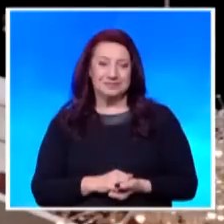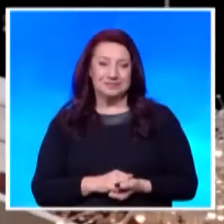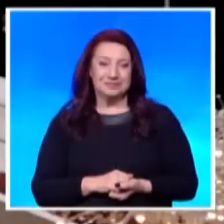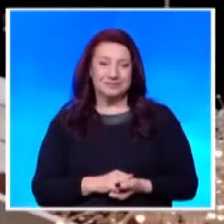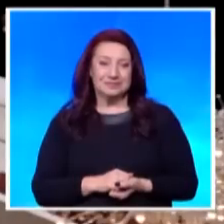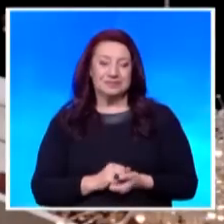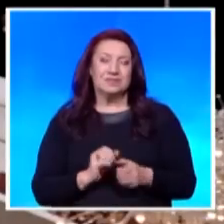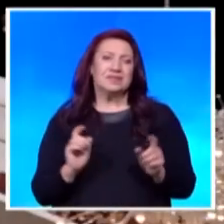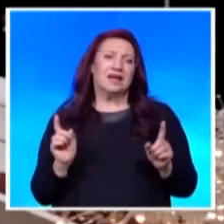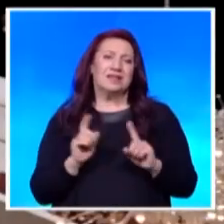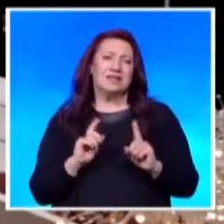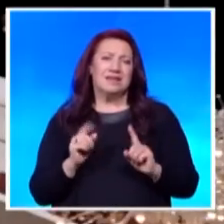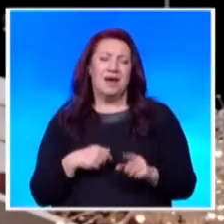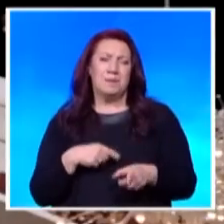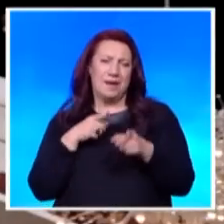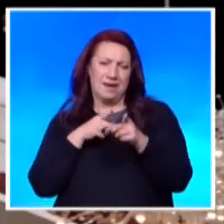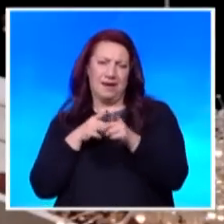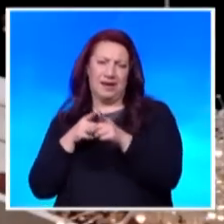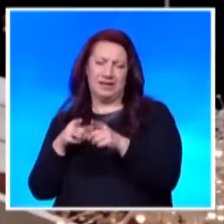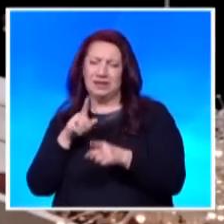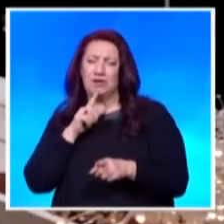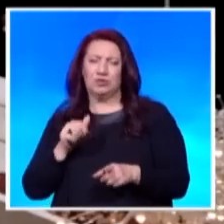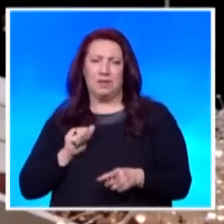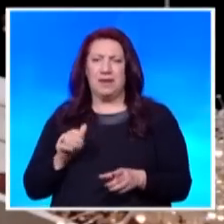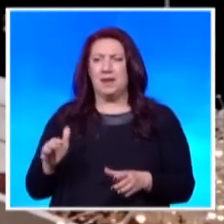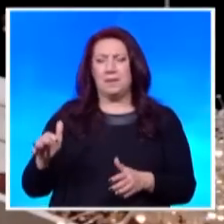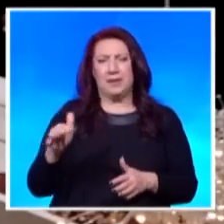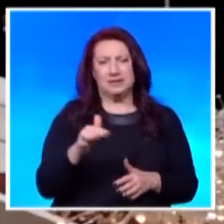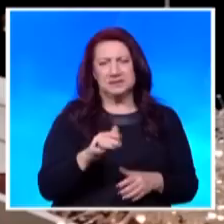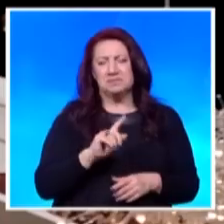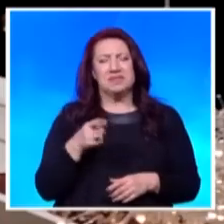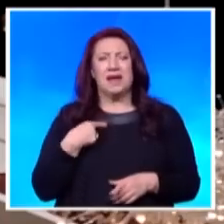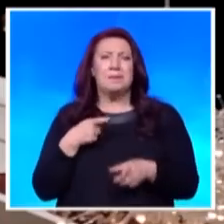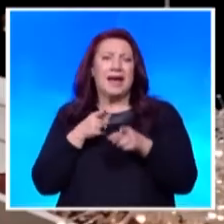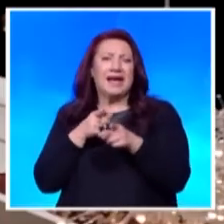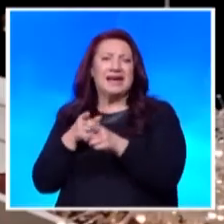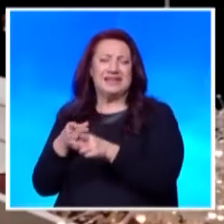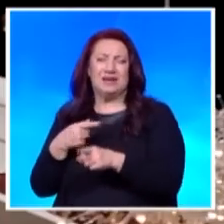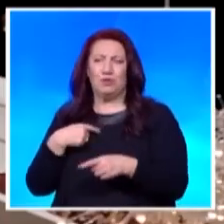Няма критика, която може да ме укрили и няма критика, която може да ме накара да се чувствам